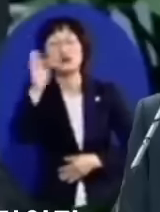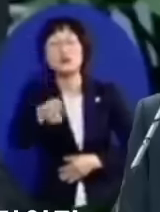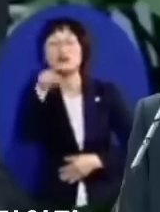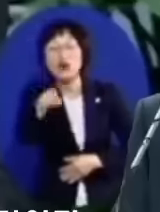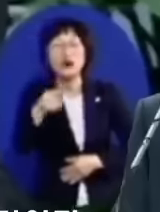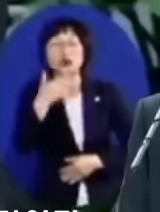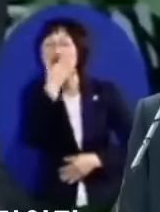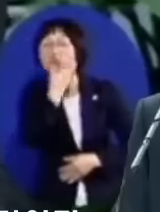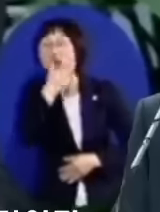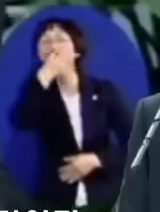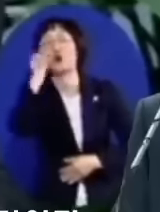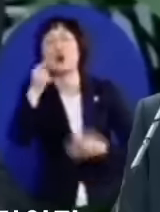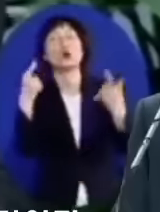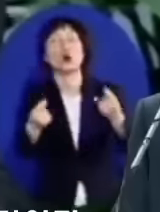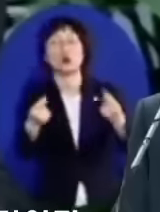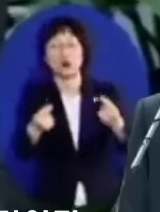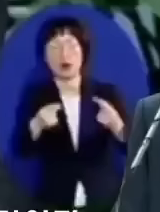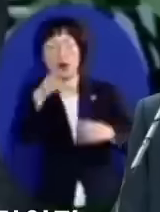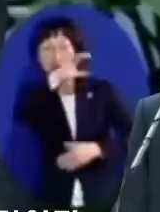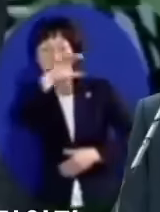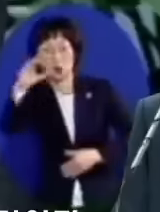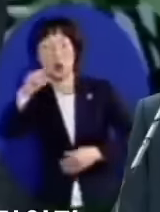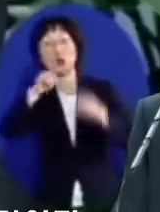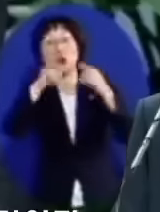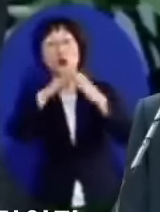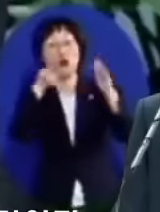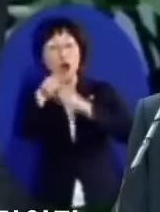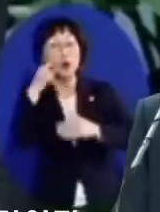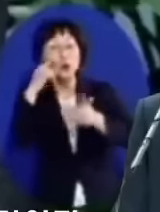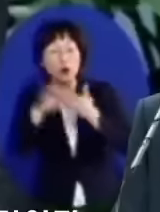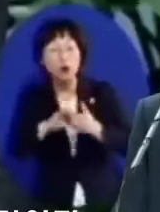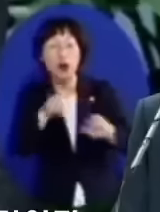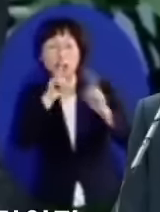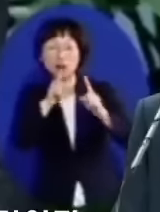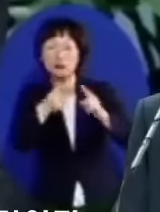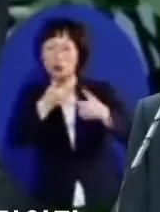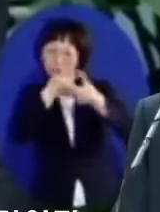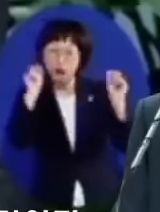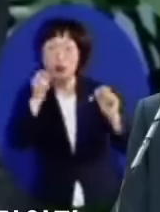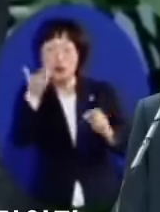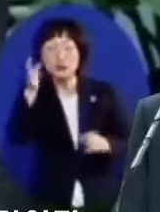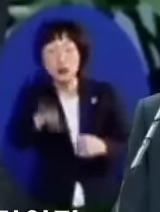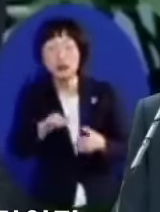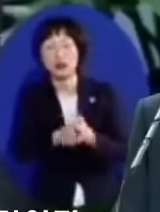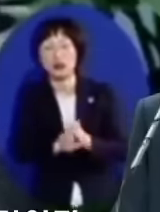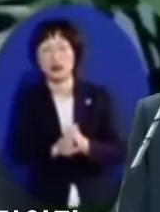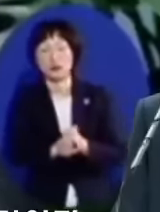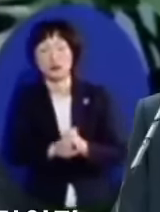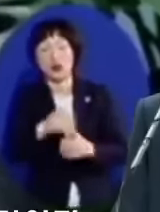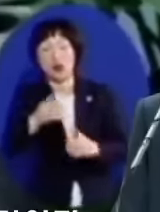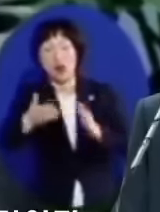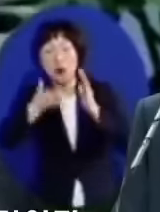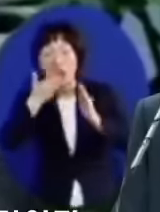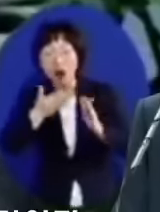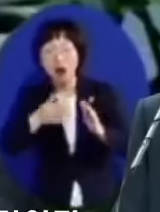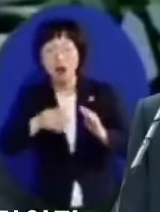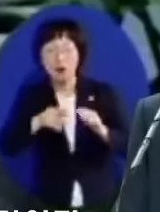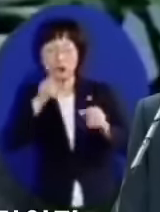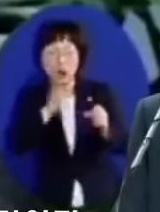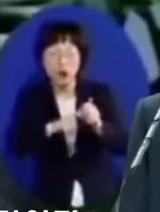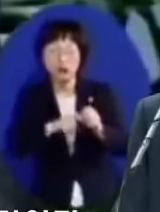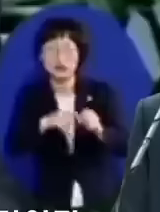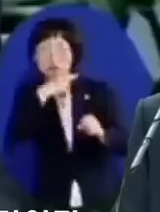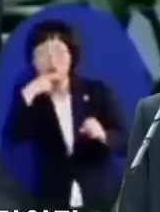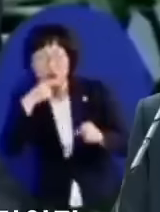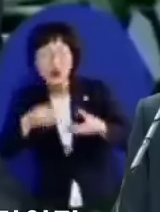걸리는 것입니다. 캐드릭 교회에서는 말씀은 등한히 하는 교인들이 많은데 성찬은 매주일마다 떼니까